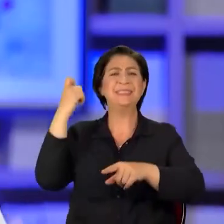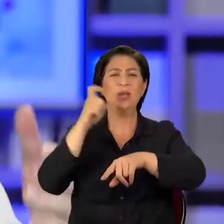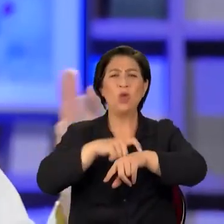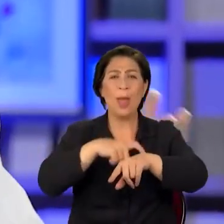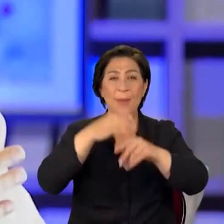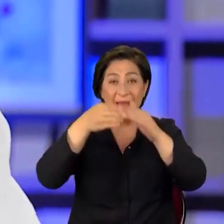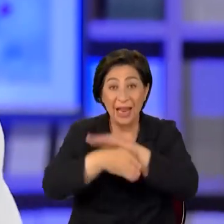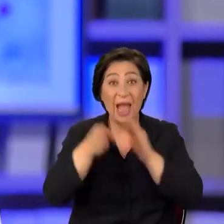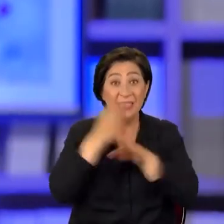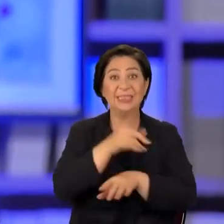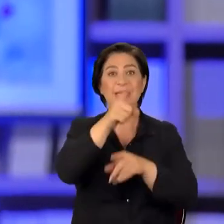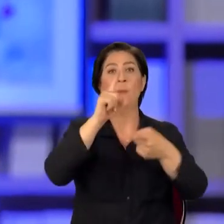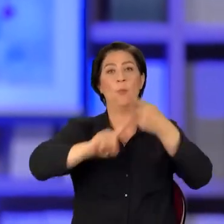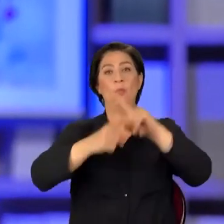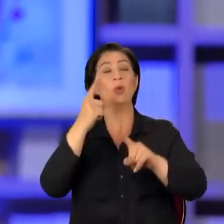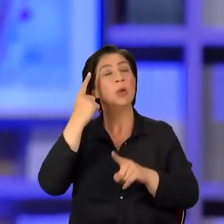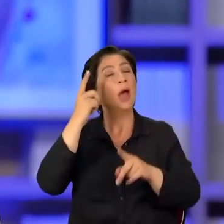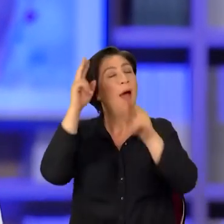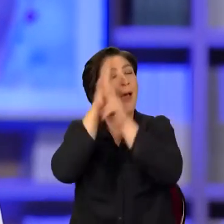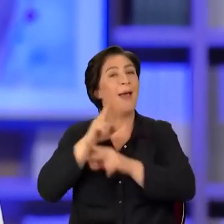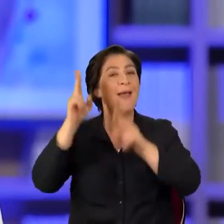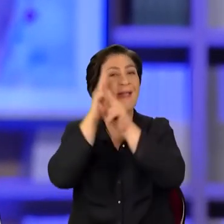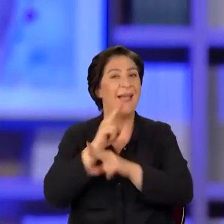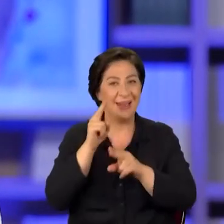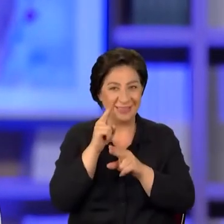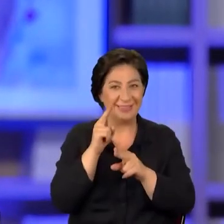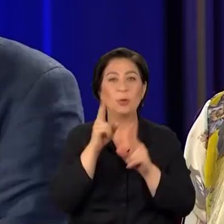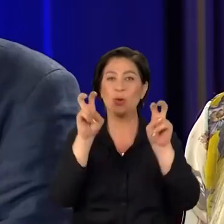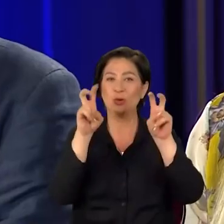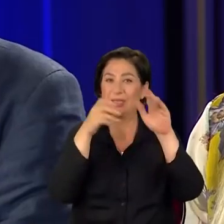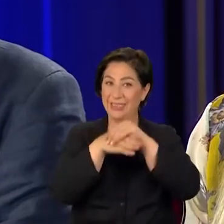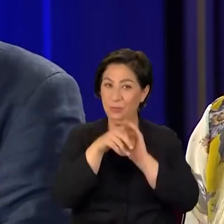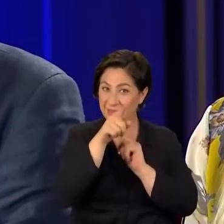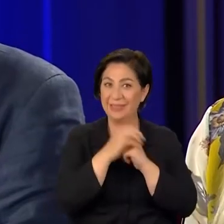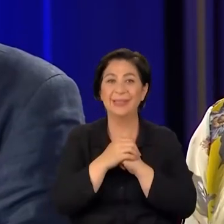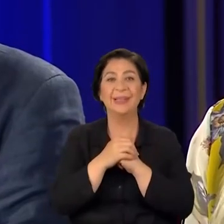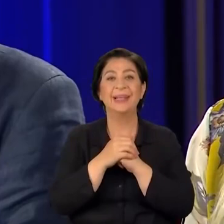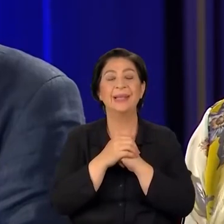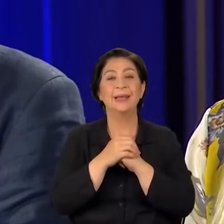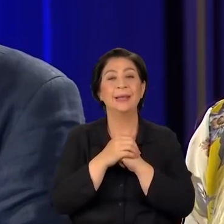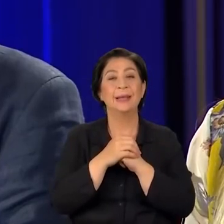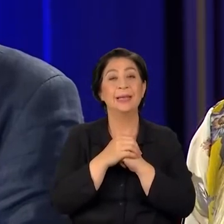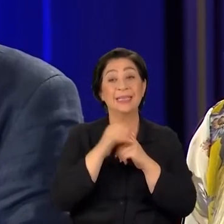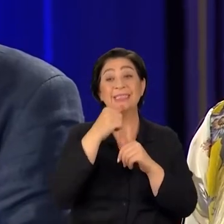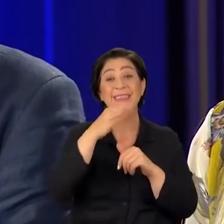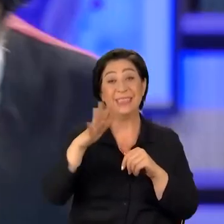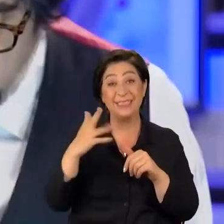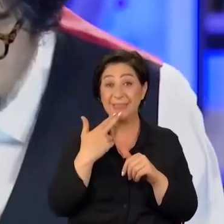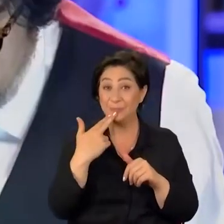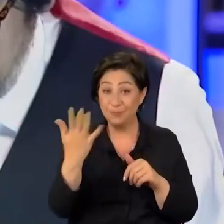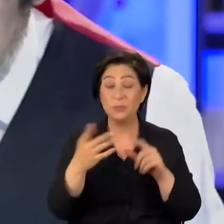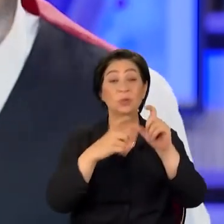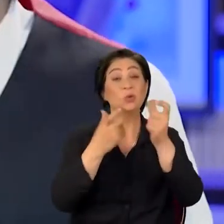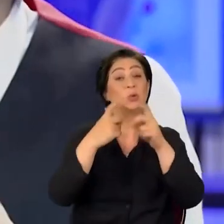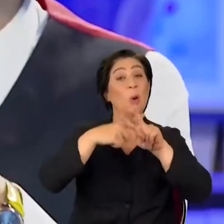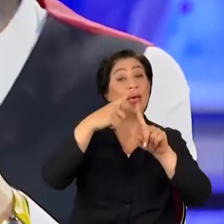gelmiştik. Siyasi ütopyalar konusuna gelmiştik. ve işte Deniz Hanım'la ve Sayın Suat